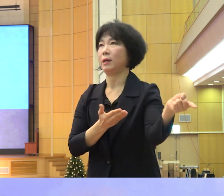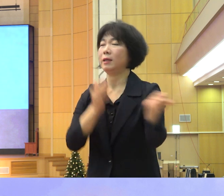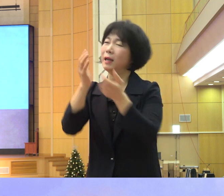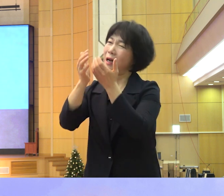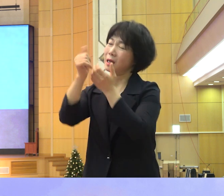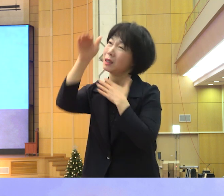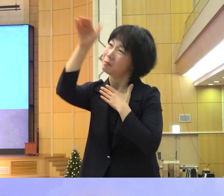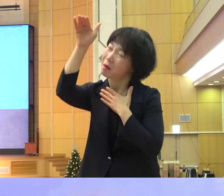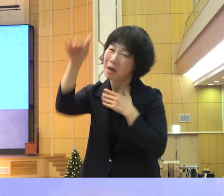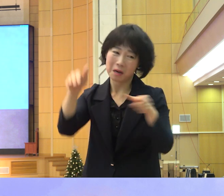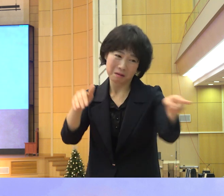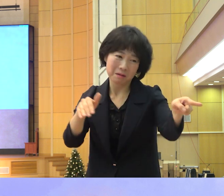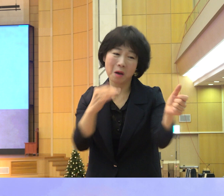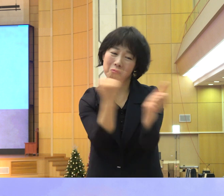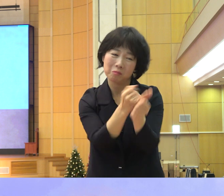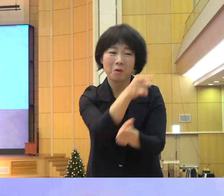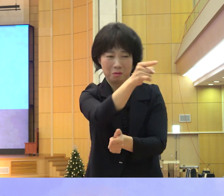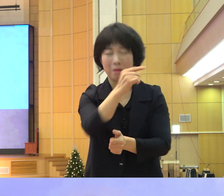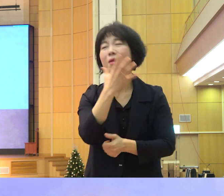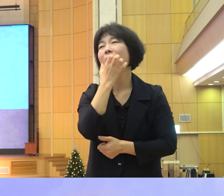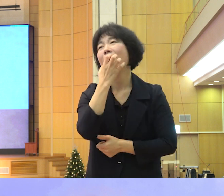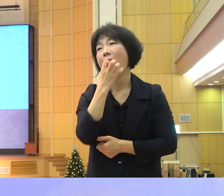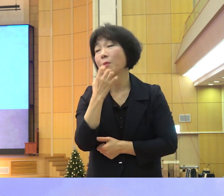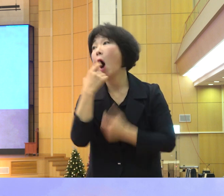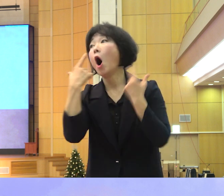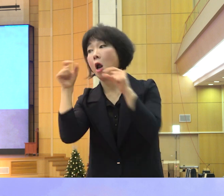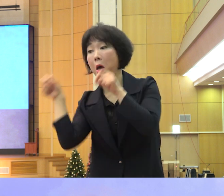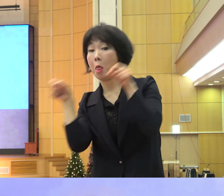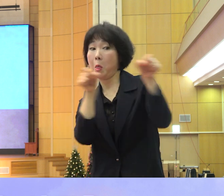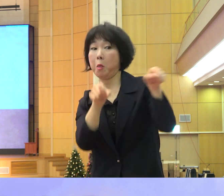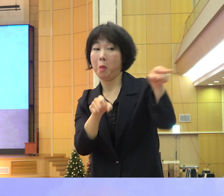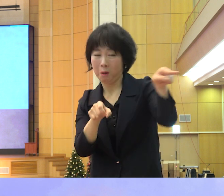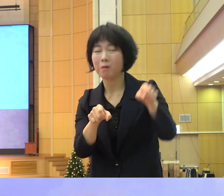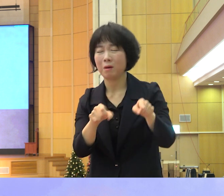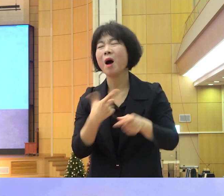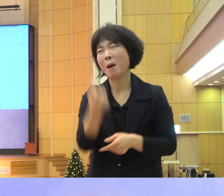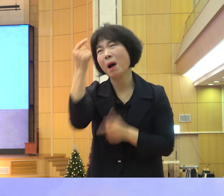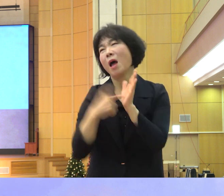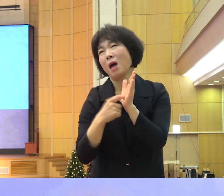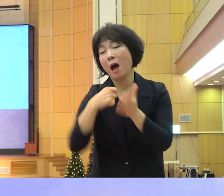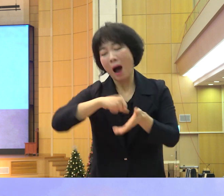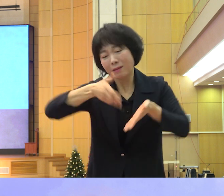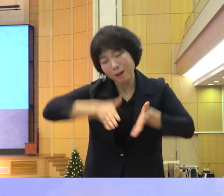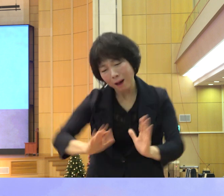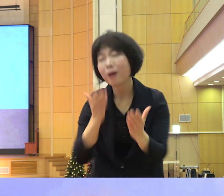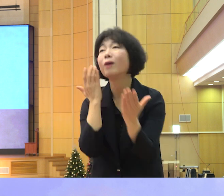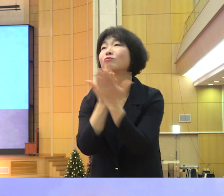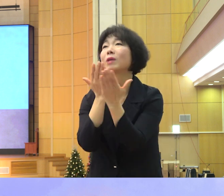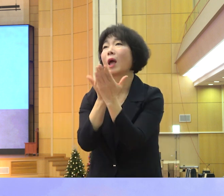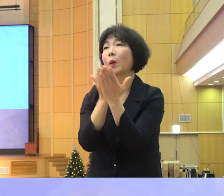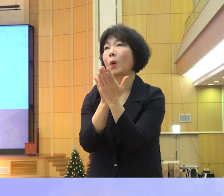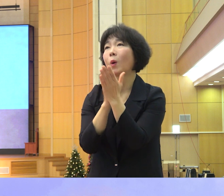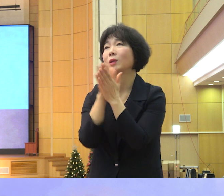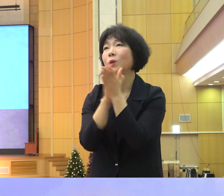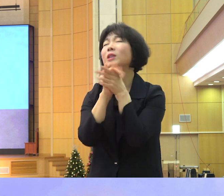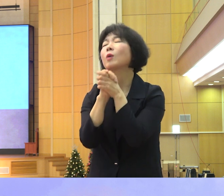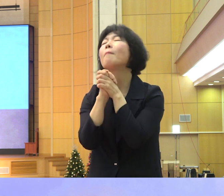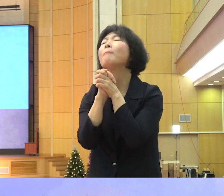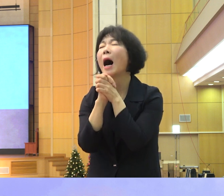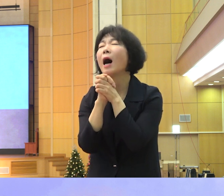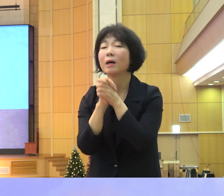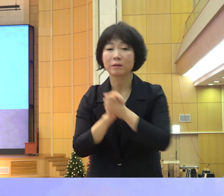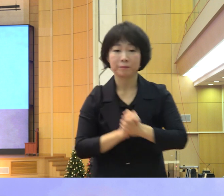아브라함에게도 축복했는데 아브라함에게도 아들을 주었는데 이 가정에도 아들을 주십시오. 가만히